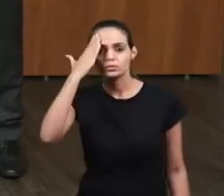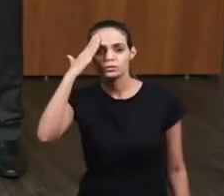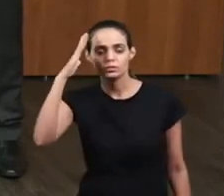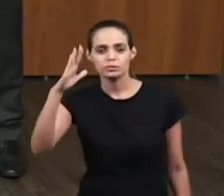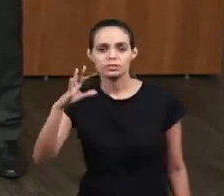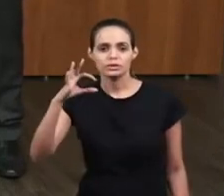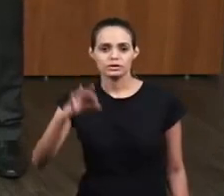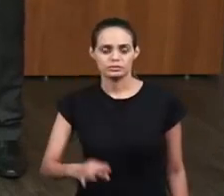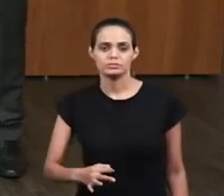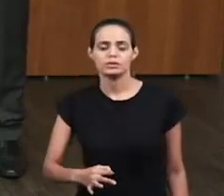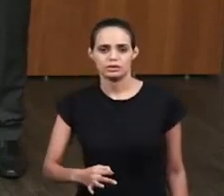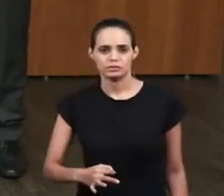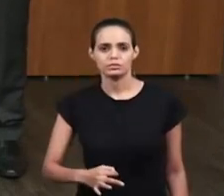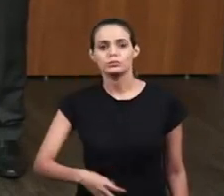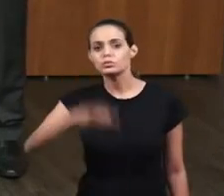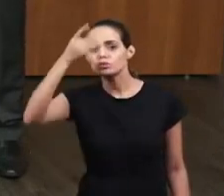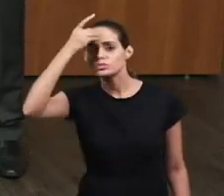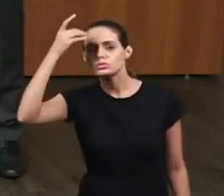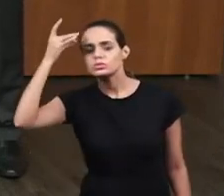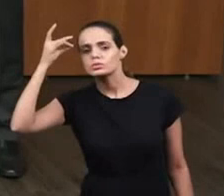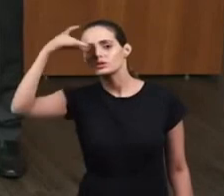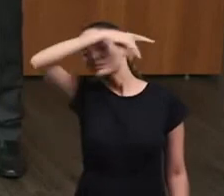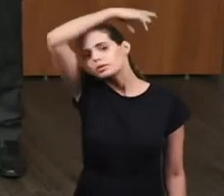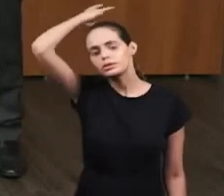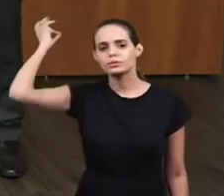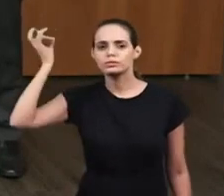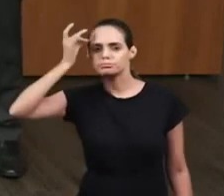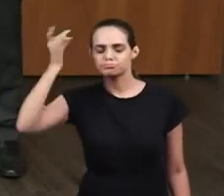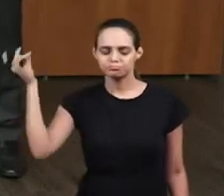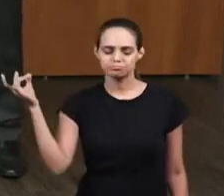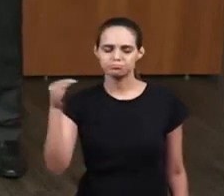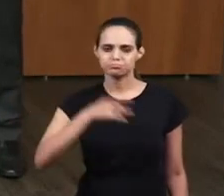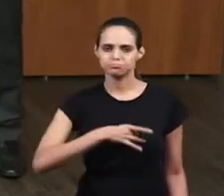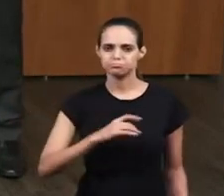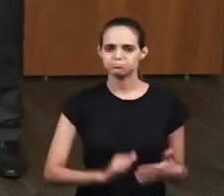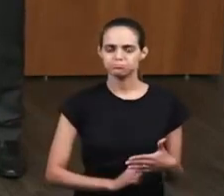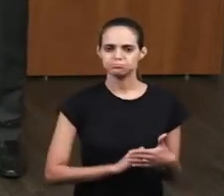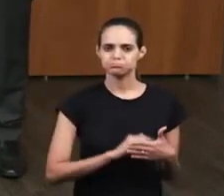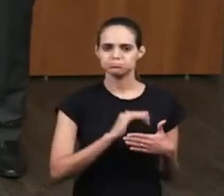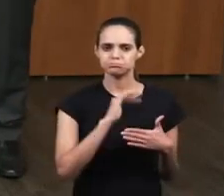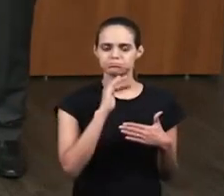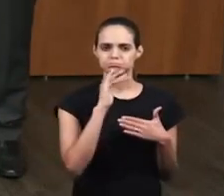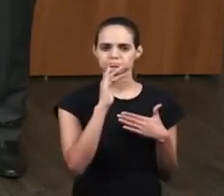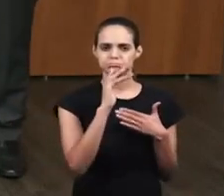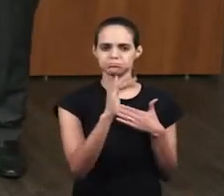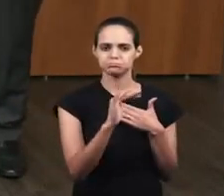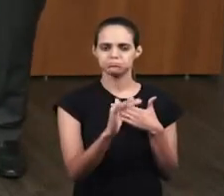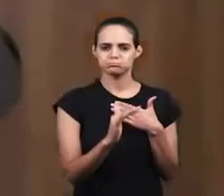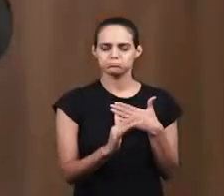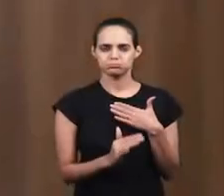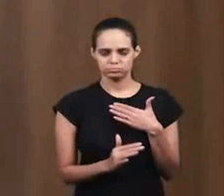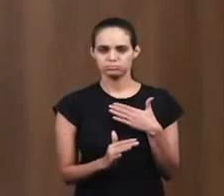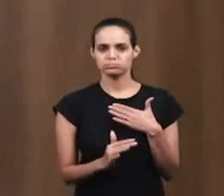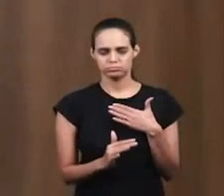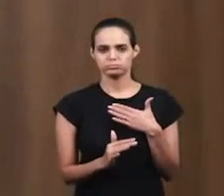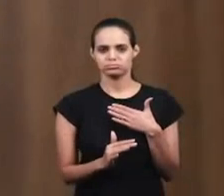des Urteils, der Gaben des Heiligen Geistes, des Feuers des Heiligen Geistes. Das ist die